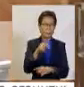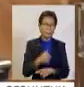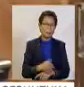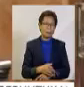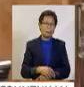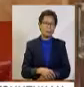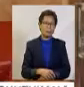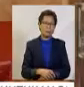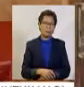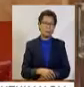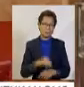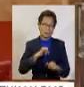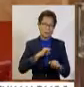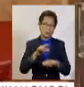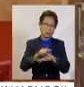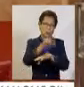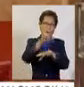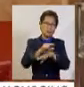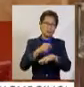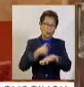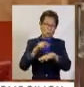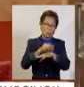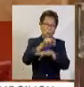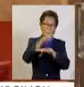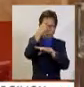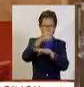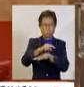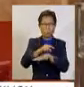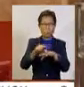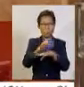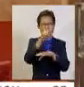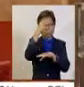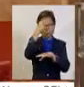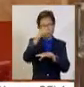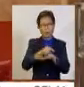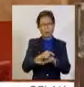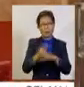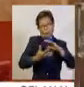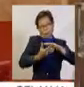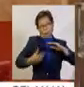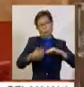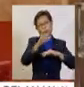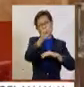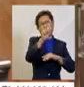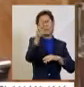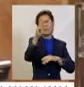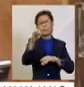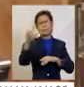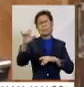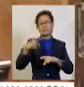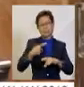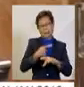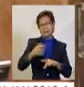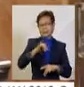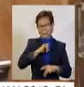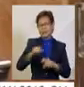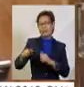ni. Apa kata saya gunakan untuk digunakan oleh klon A. Ramli untuk saya menyanyi